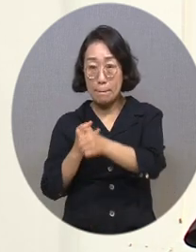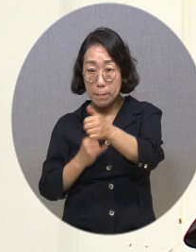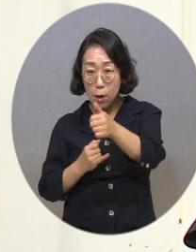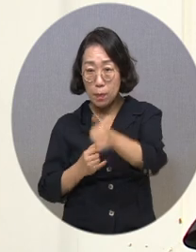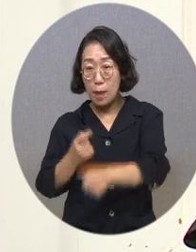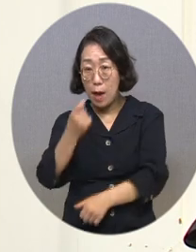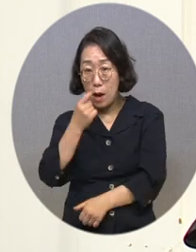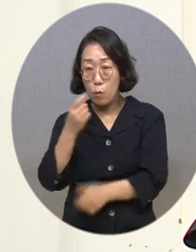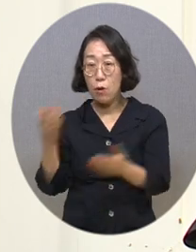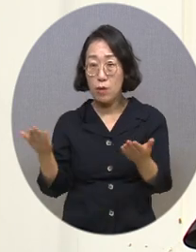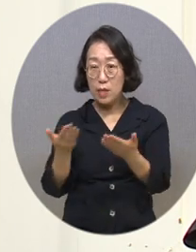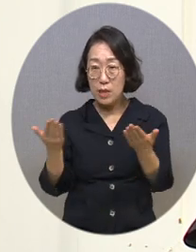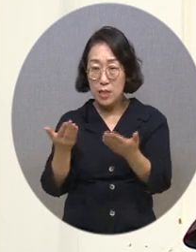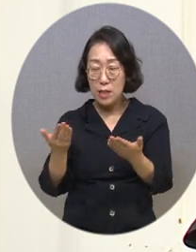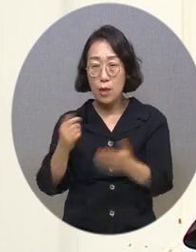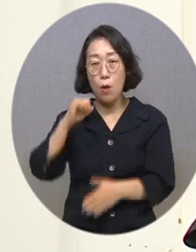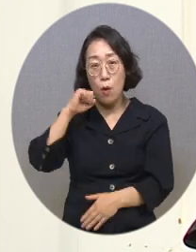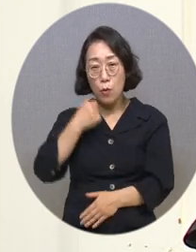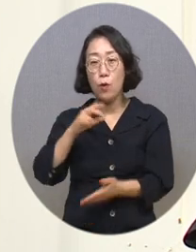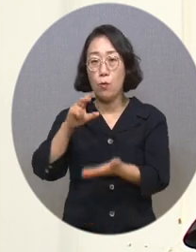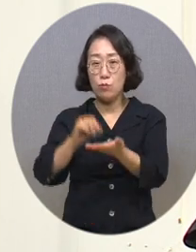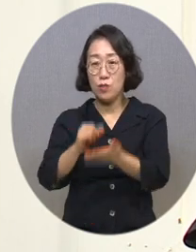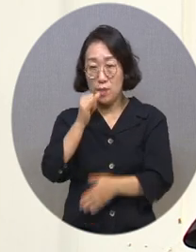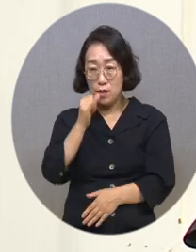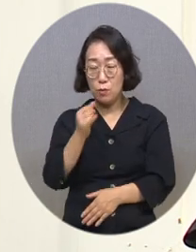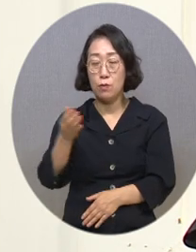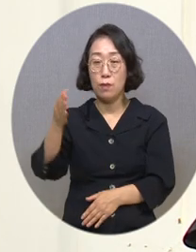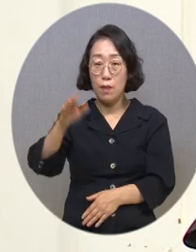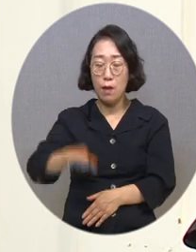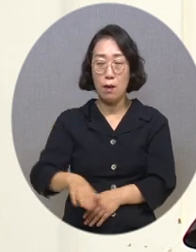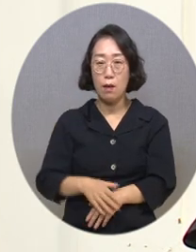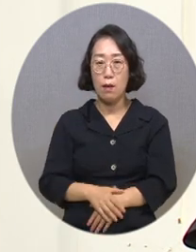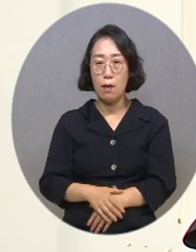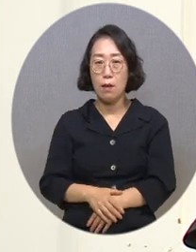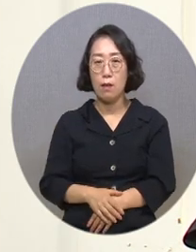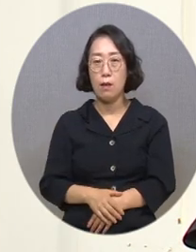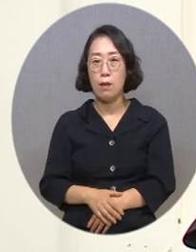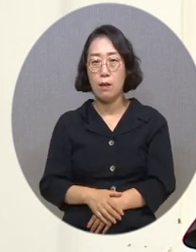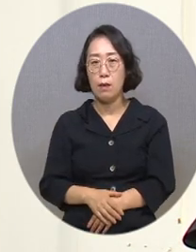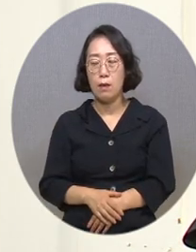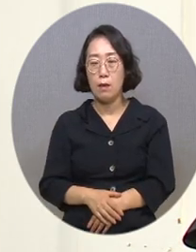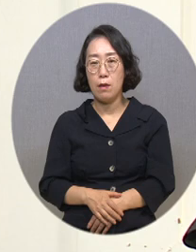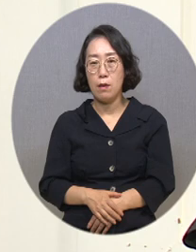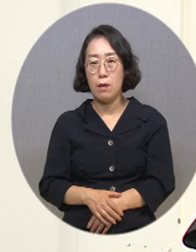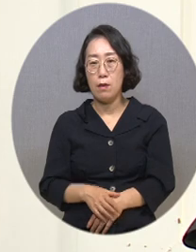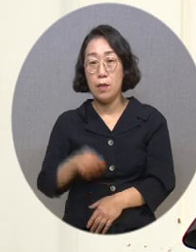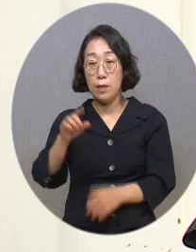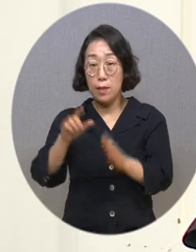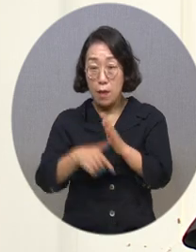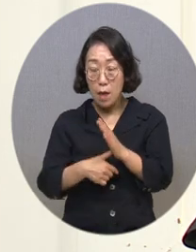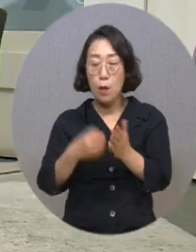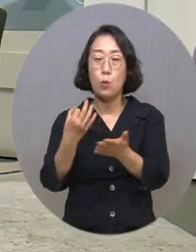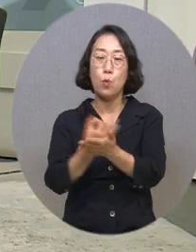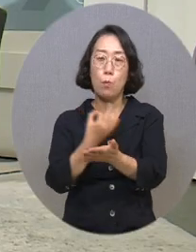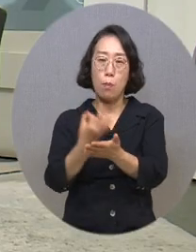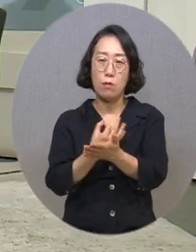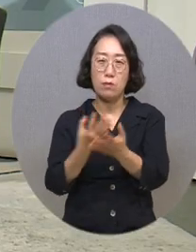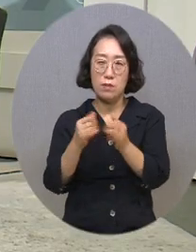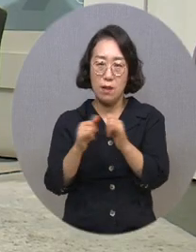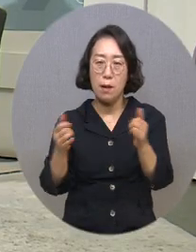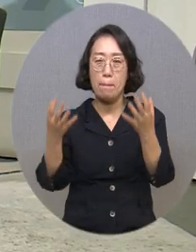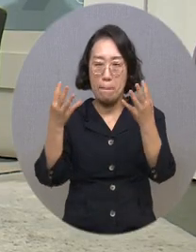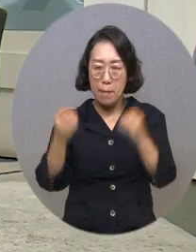사업을 하다 보니까 힘든 점이 있었어요. 근데 또 하나 굉장히 이 시기에 돈을 번 사람도 굉장히